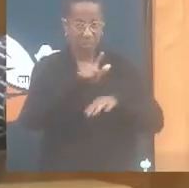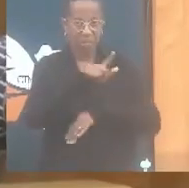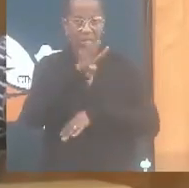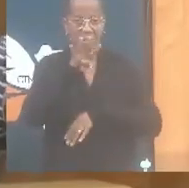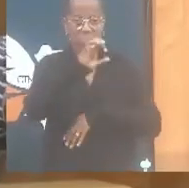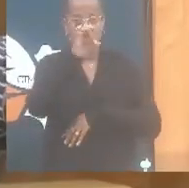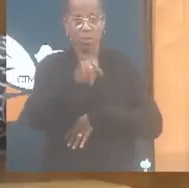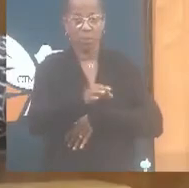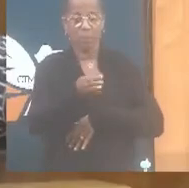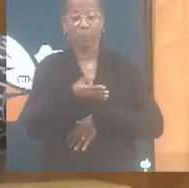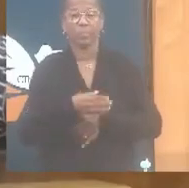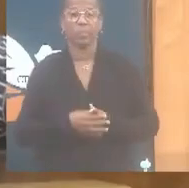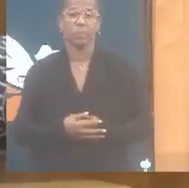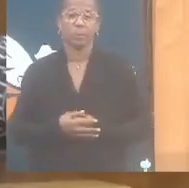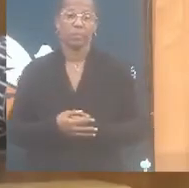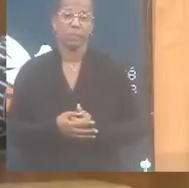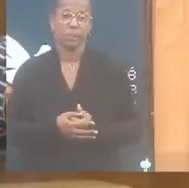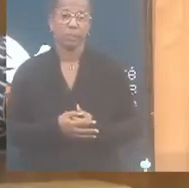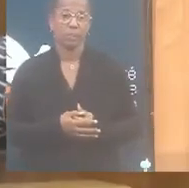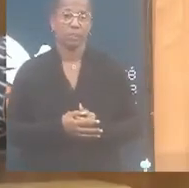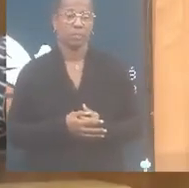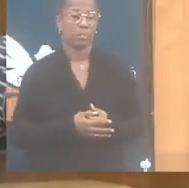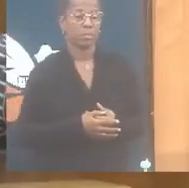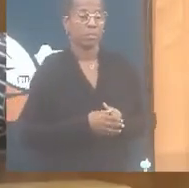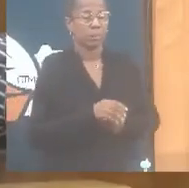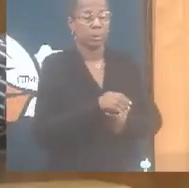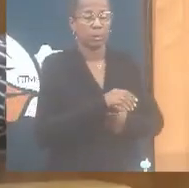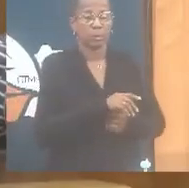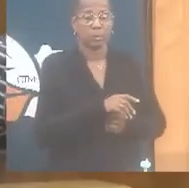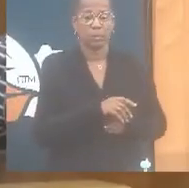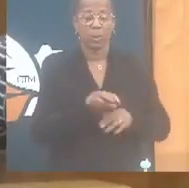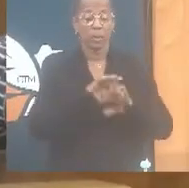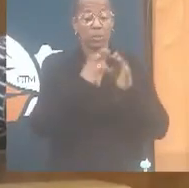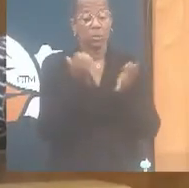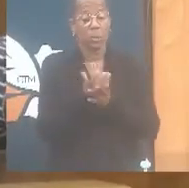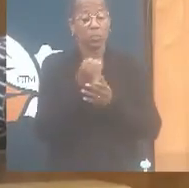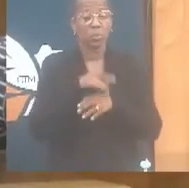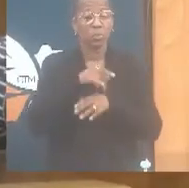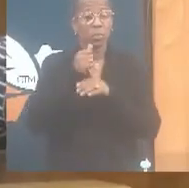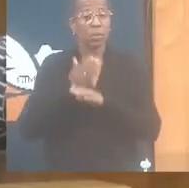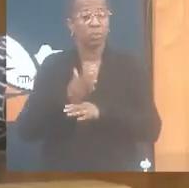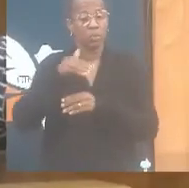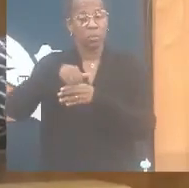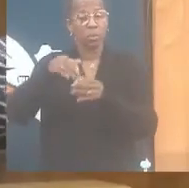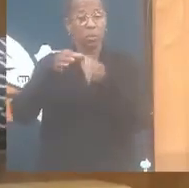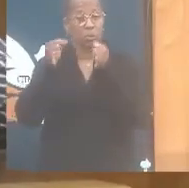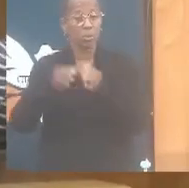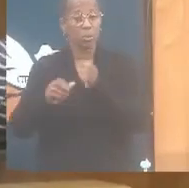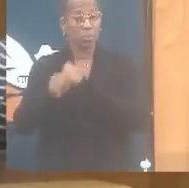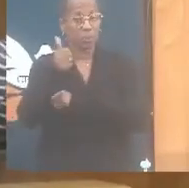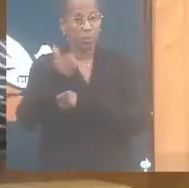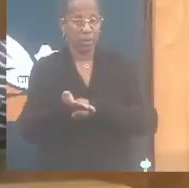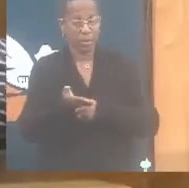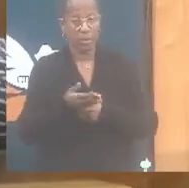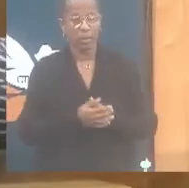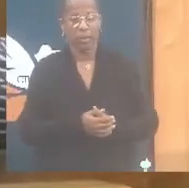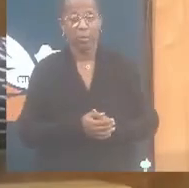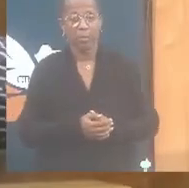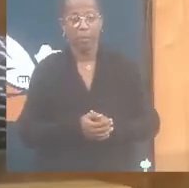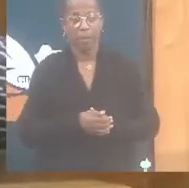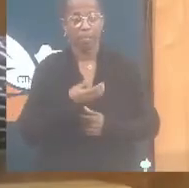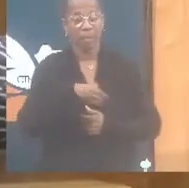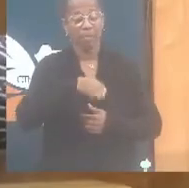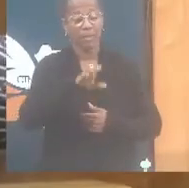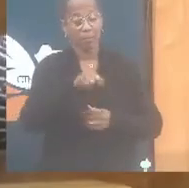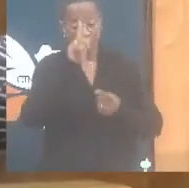24%. Même pas le quart des sommes qui étaient programmées dans le budget primitif. Investissement dans